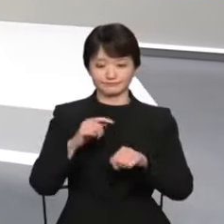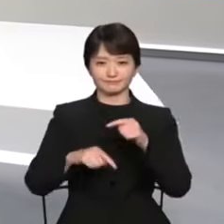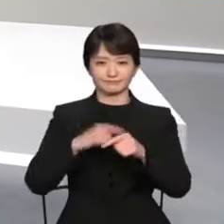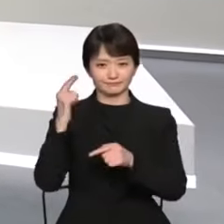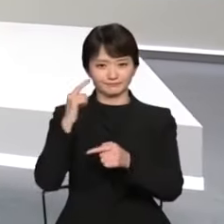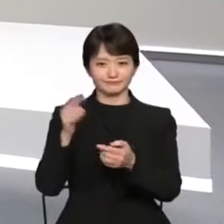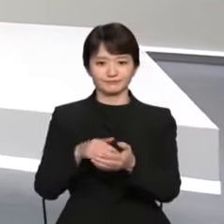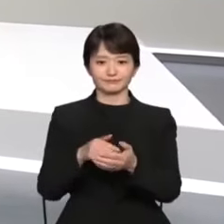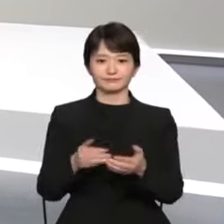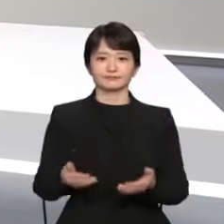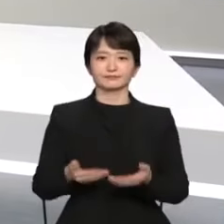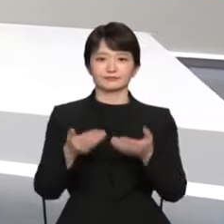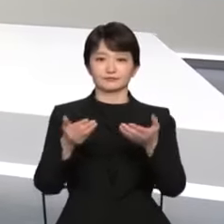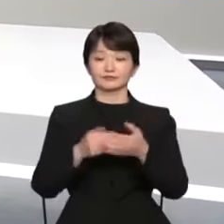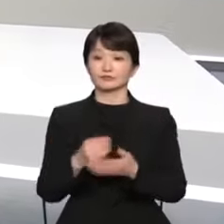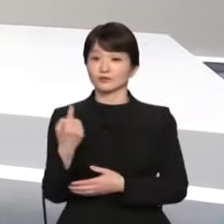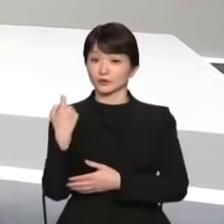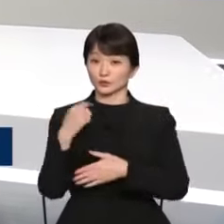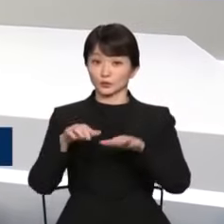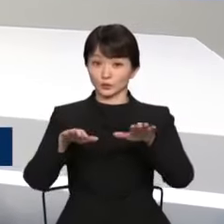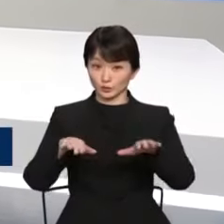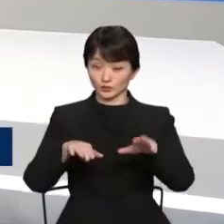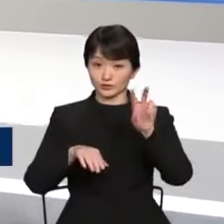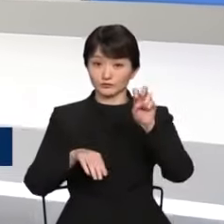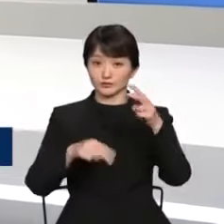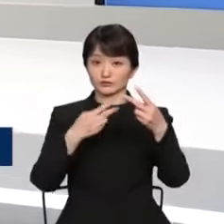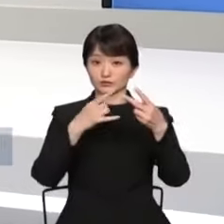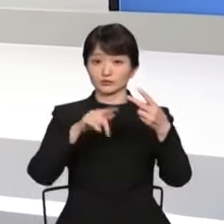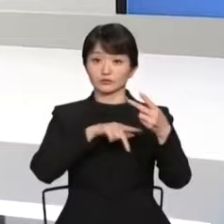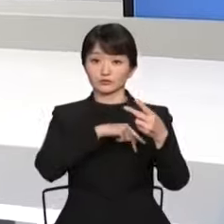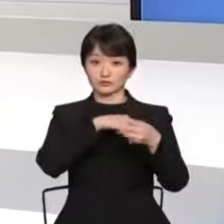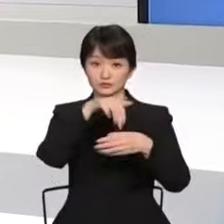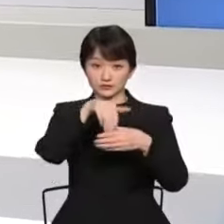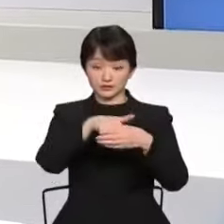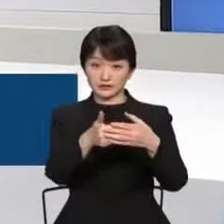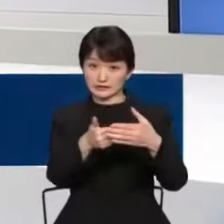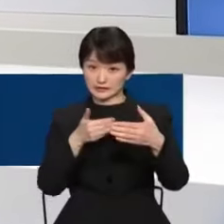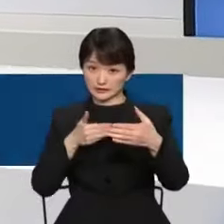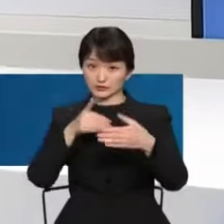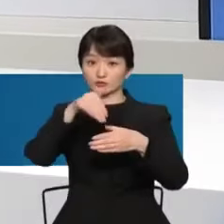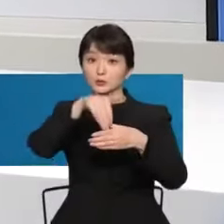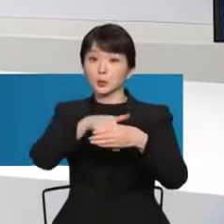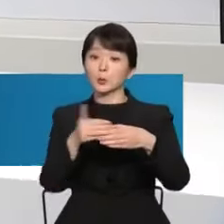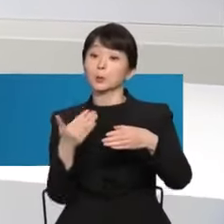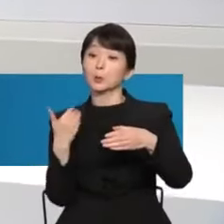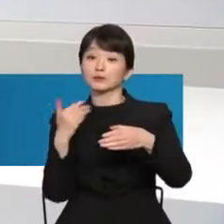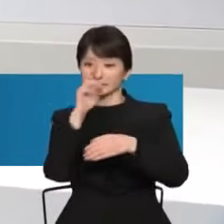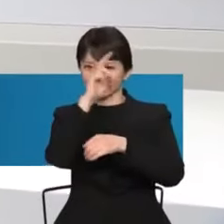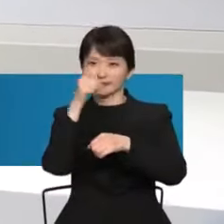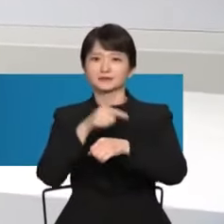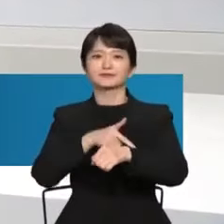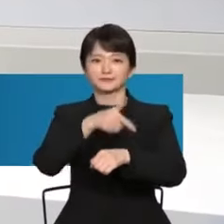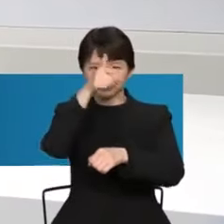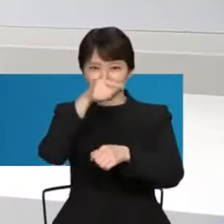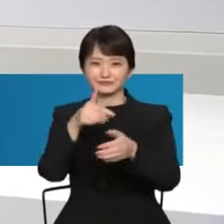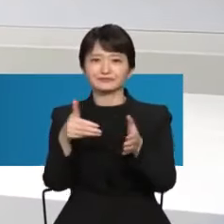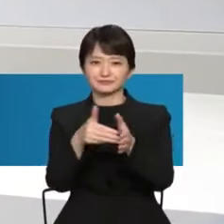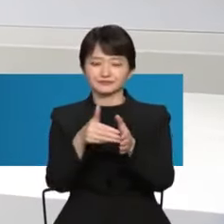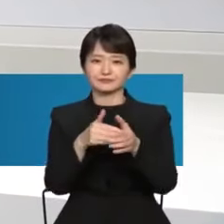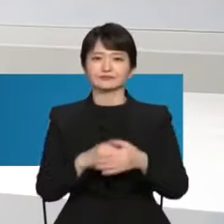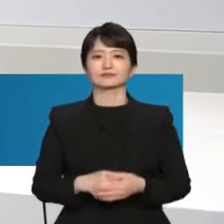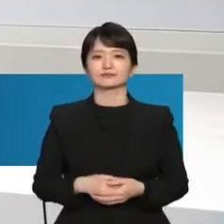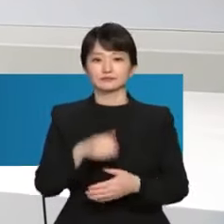뉴스룸을 시작하겠습니다. 어제와 오늘 이루어진 22대 국회의원 선거 사전투표가 조금 전 오후 6시에